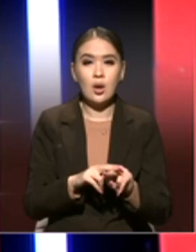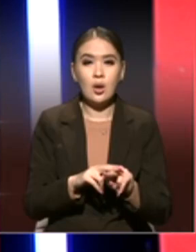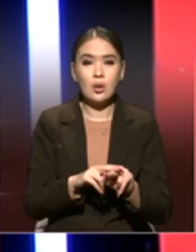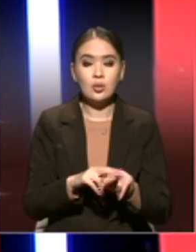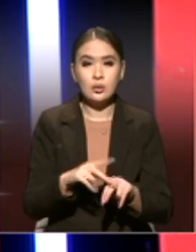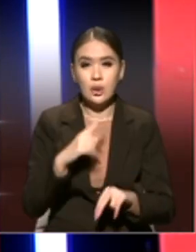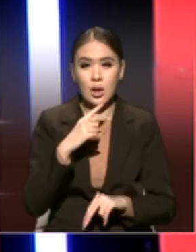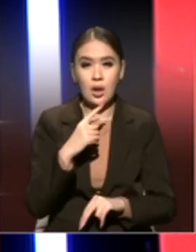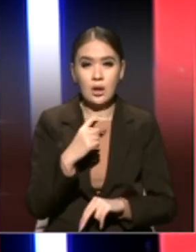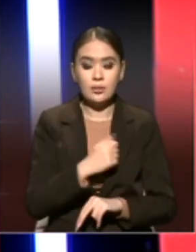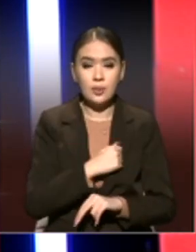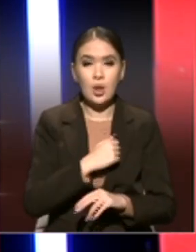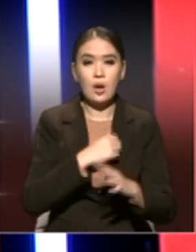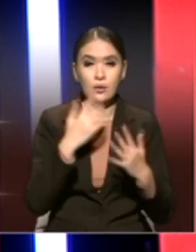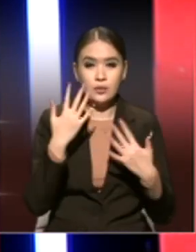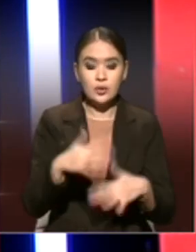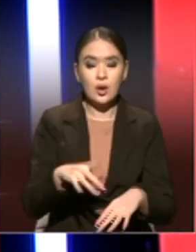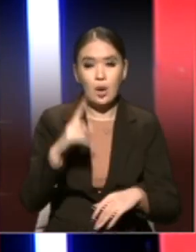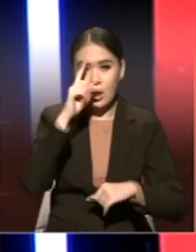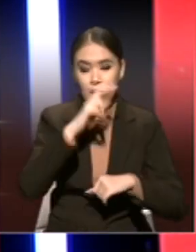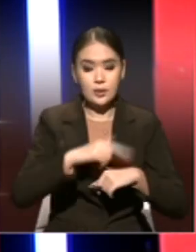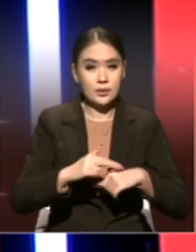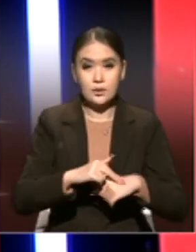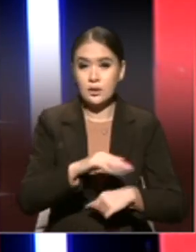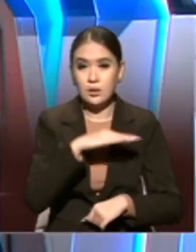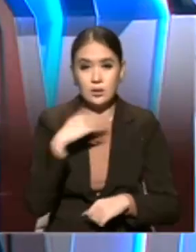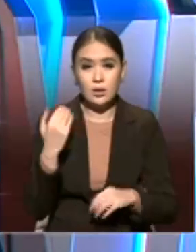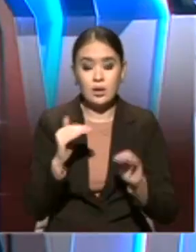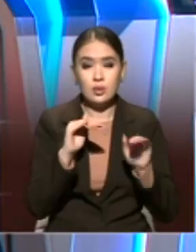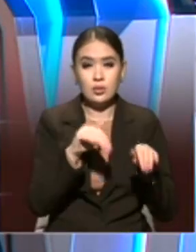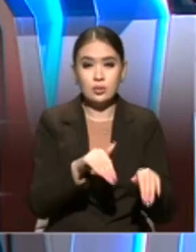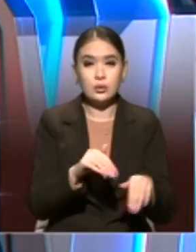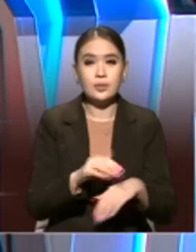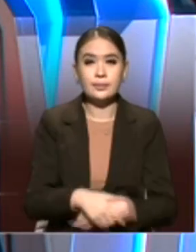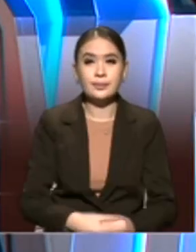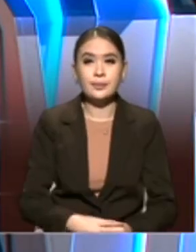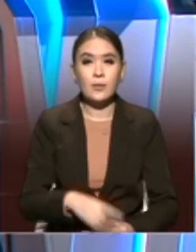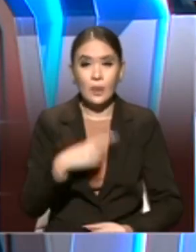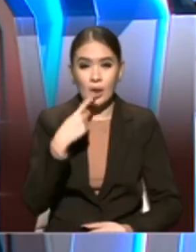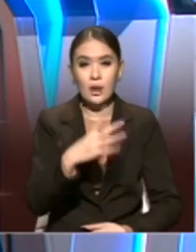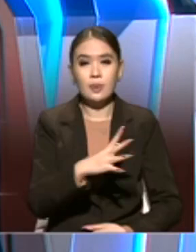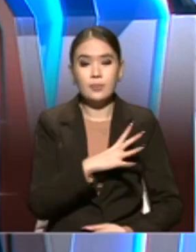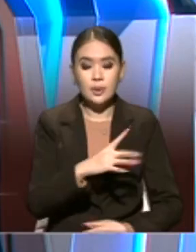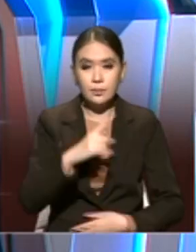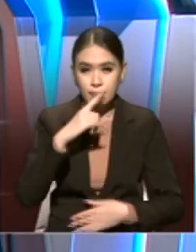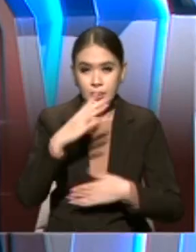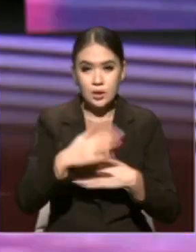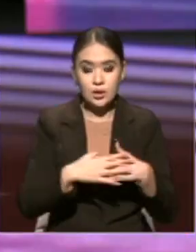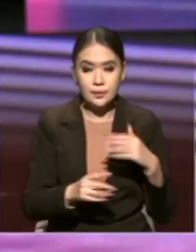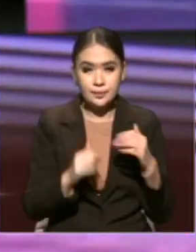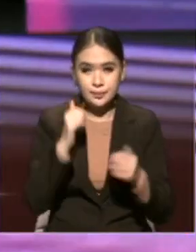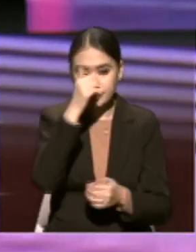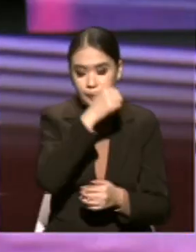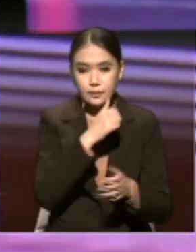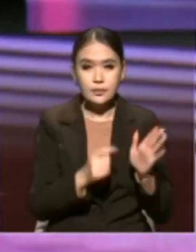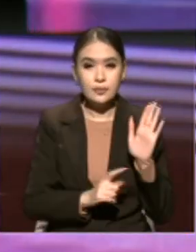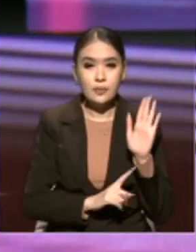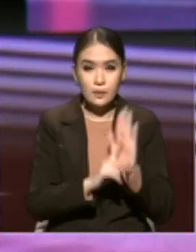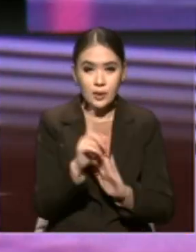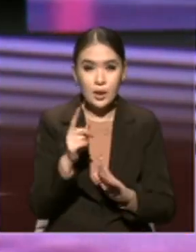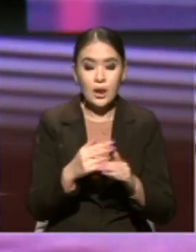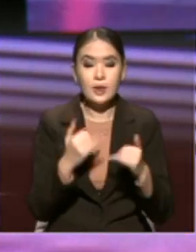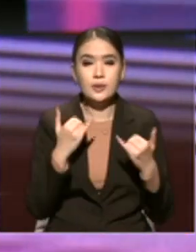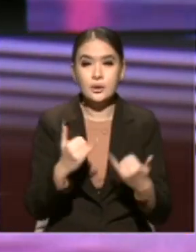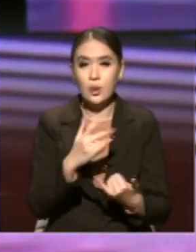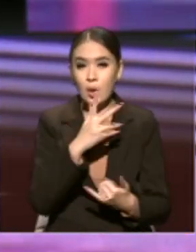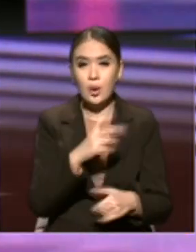деген мәселе ғой. Бұлдың жауабы мынада. Бұл біз жаңа айтып отырмыз ғой, бұл жобаны биылдан бастап отырмыз. Әзірге міне қазіргі уақытта